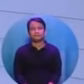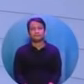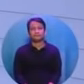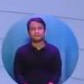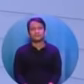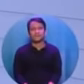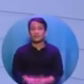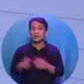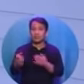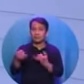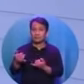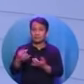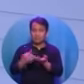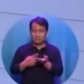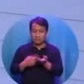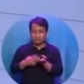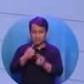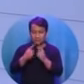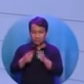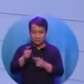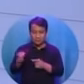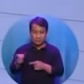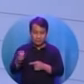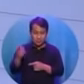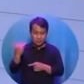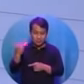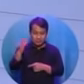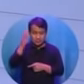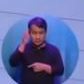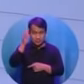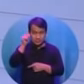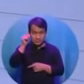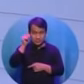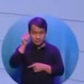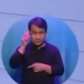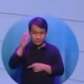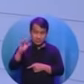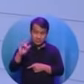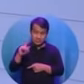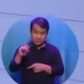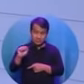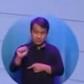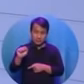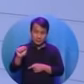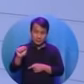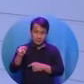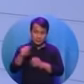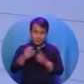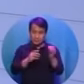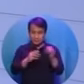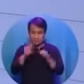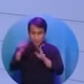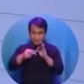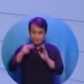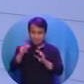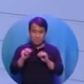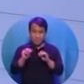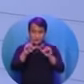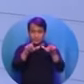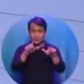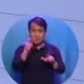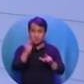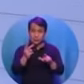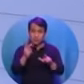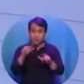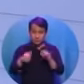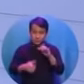Okay, makausap po natin si Christine Ann Maravilla. Siya po yung uploader ng video na napanood natin